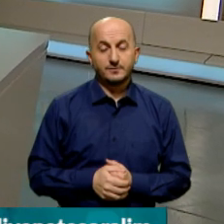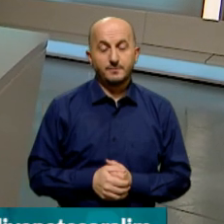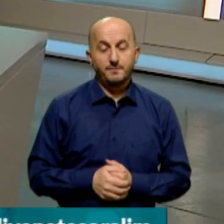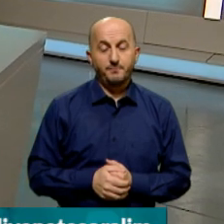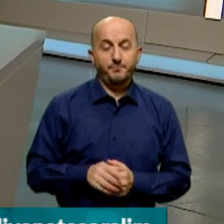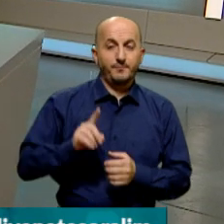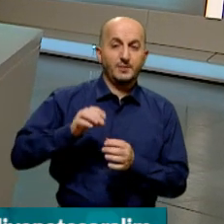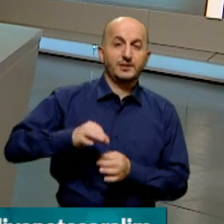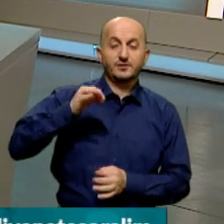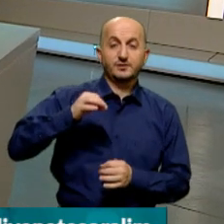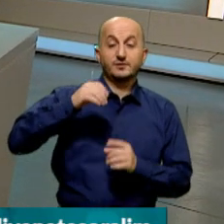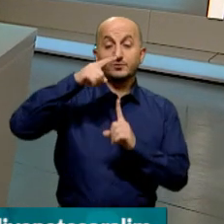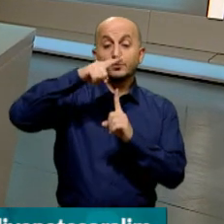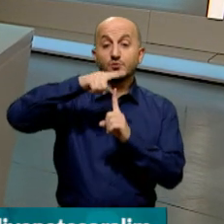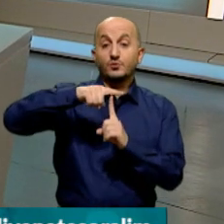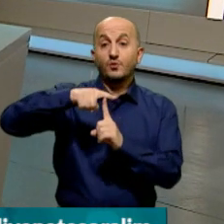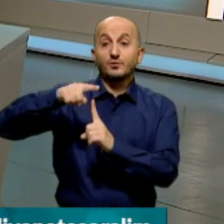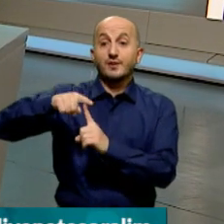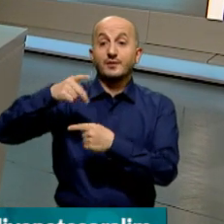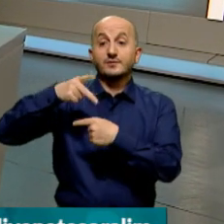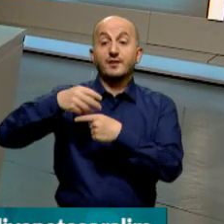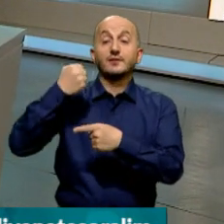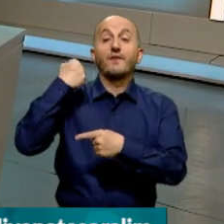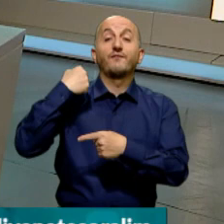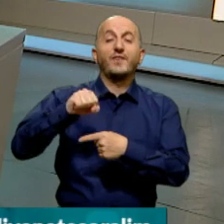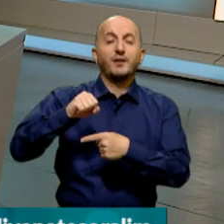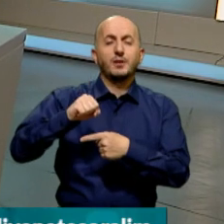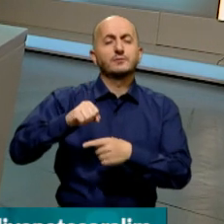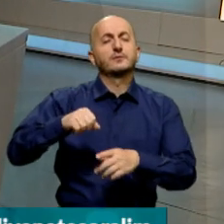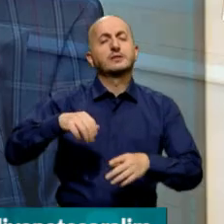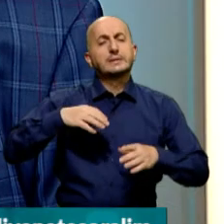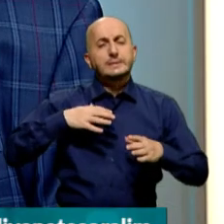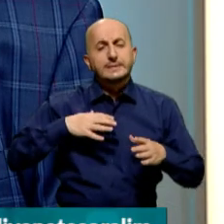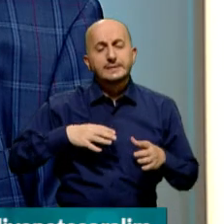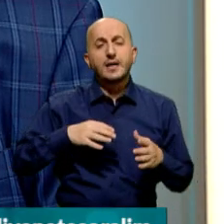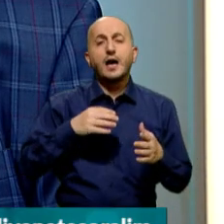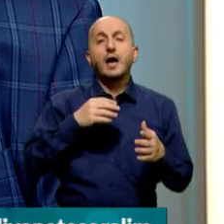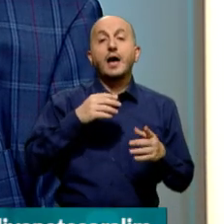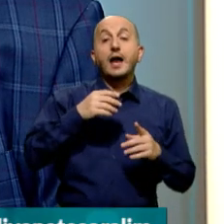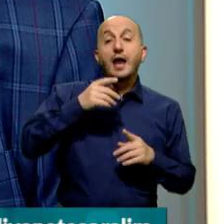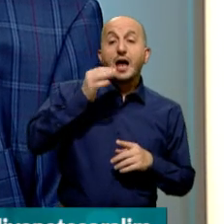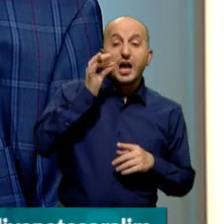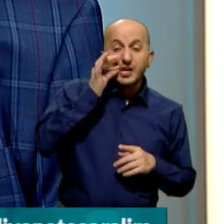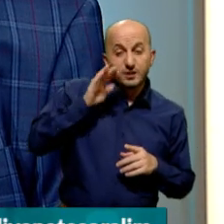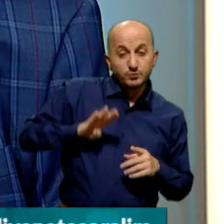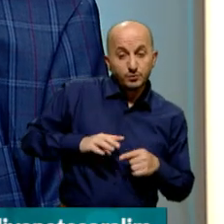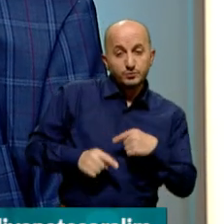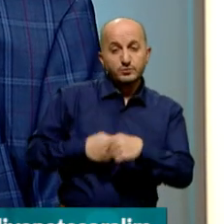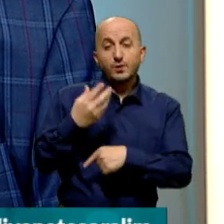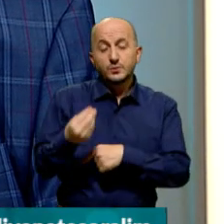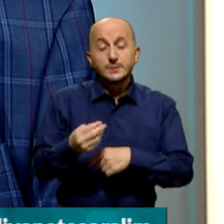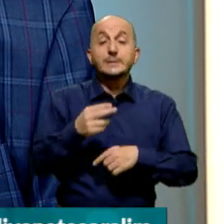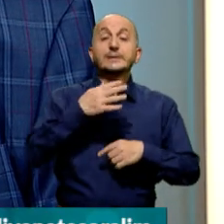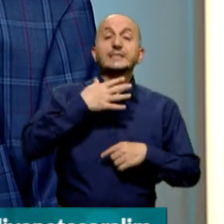Bir kişi torunlarına zekat veremez. İster bu torunlar erkek çocuğundan olsun, isterse